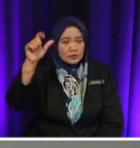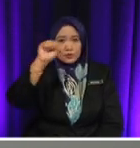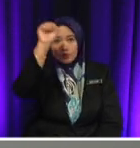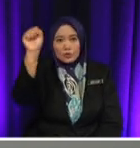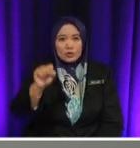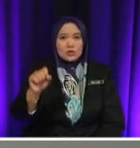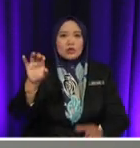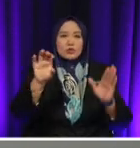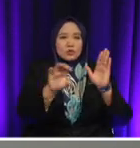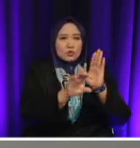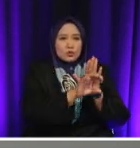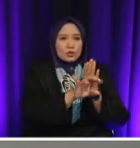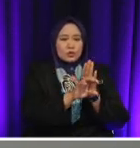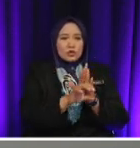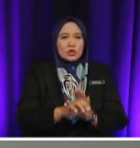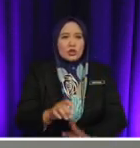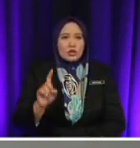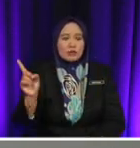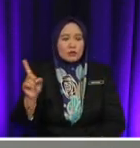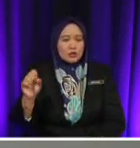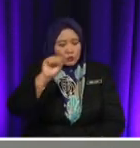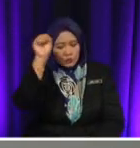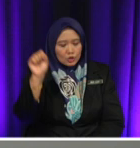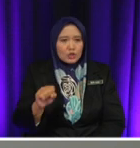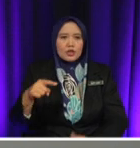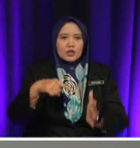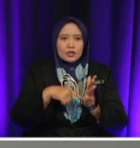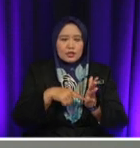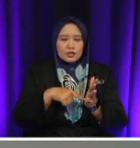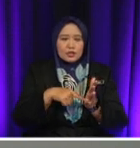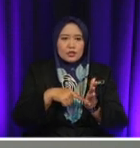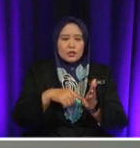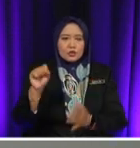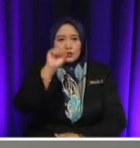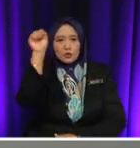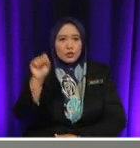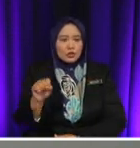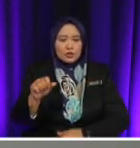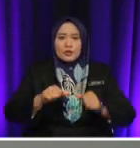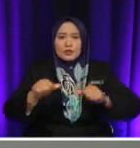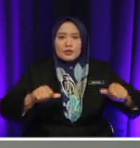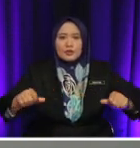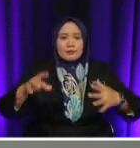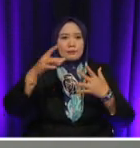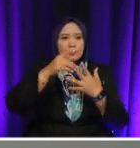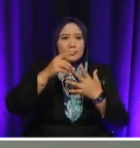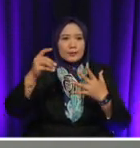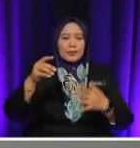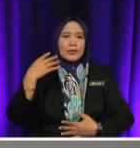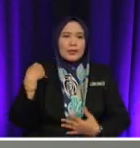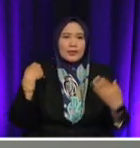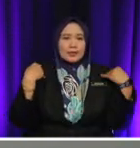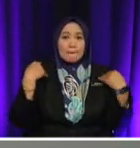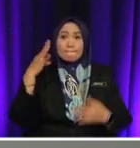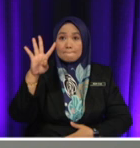contoh di mana soalan ini adalah soalan aneka pilihan mengandungi empat jawab jawapan